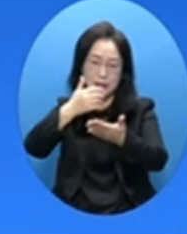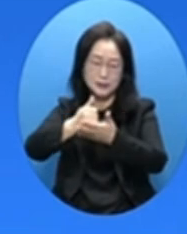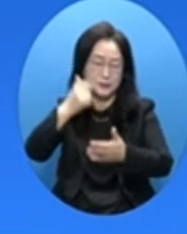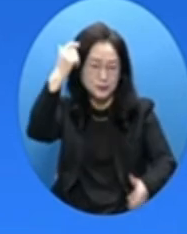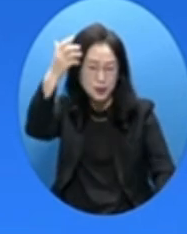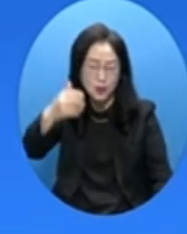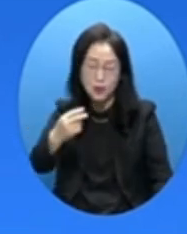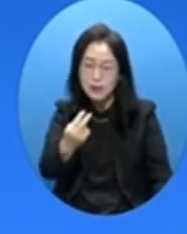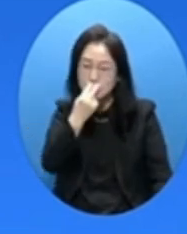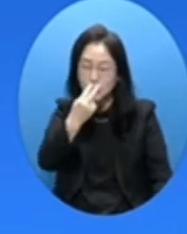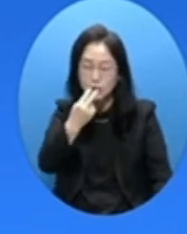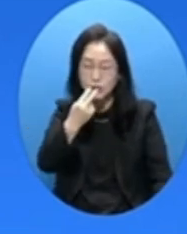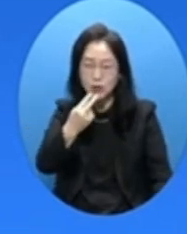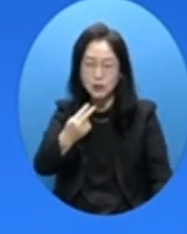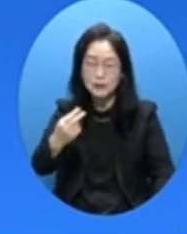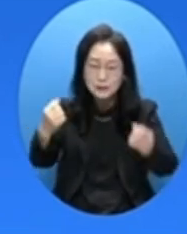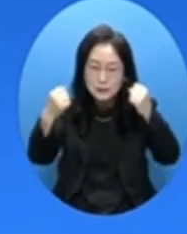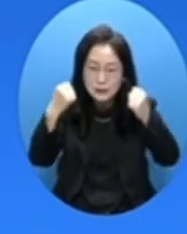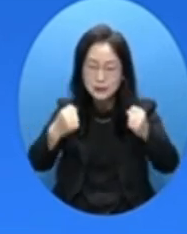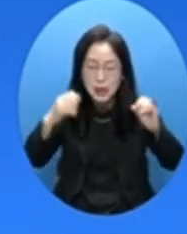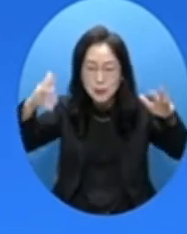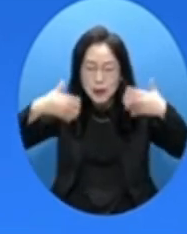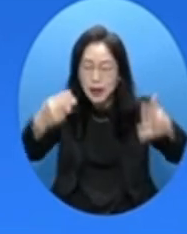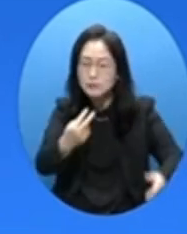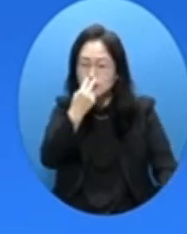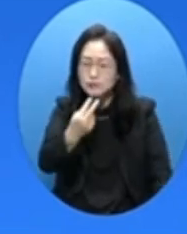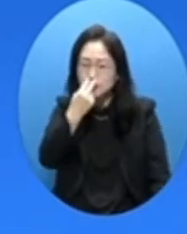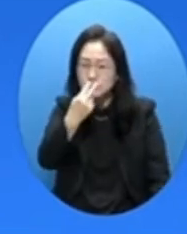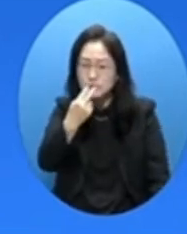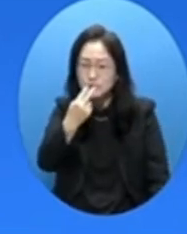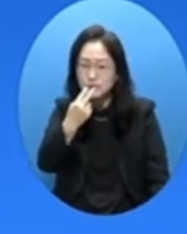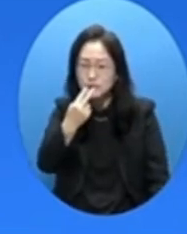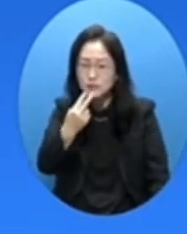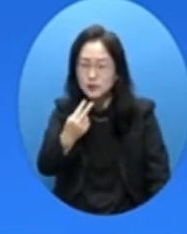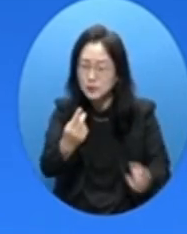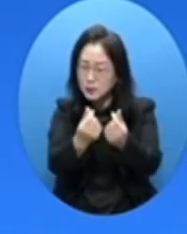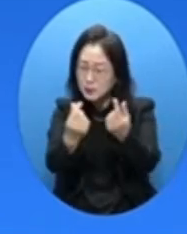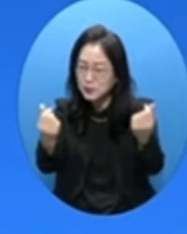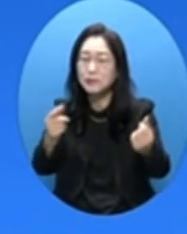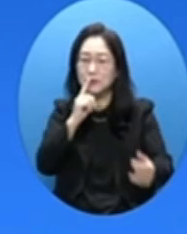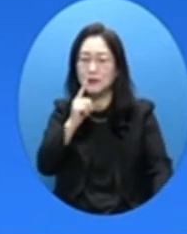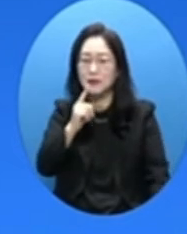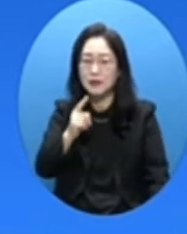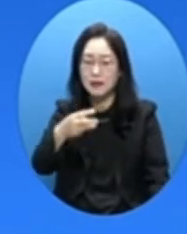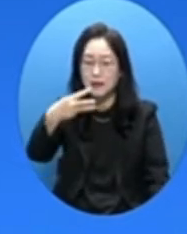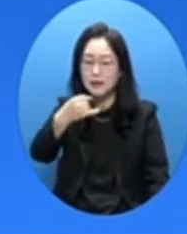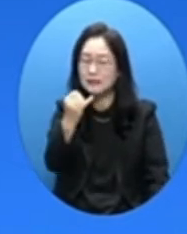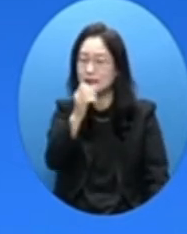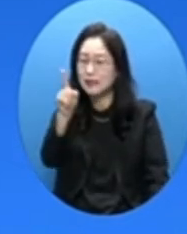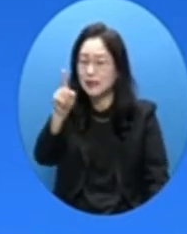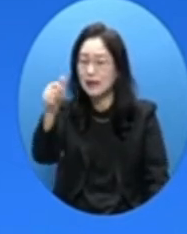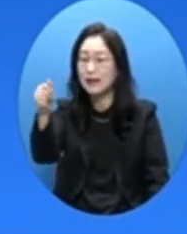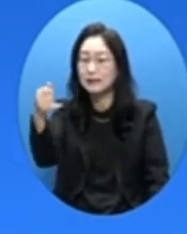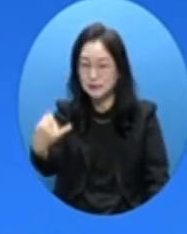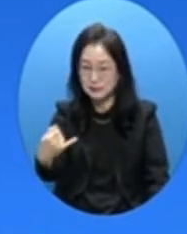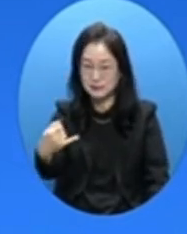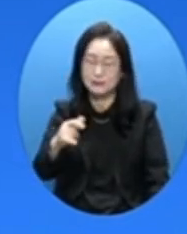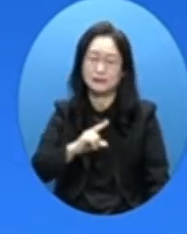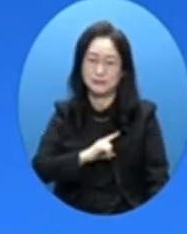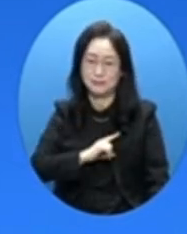성령 생기 바람 호흡 숨 다 똑같은 원어입니다 그날